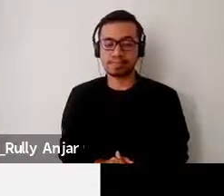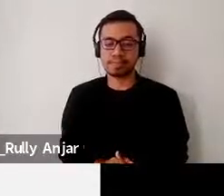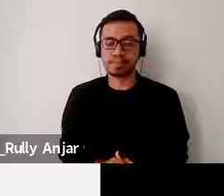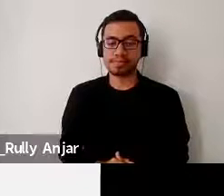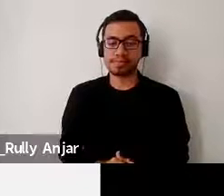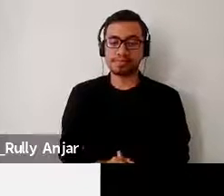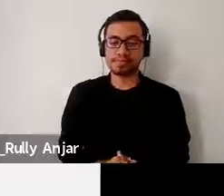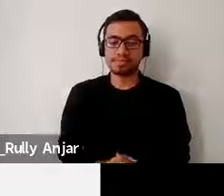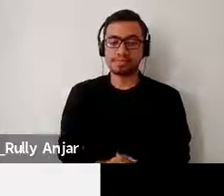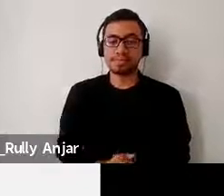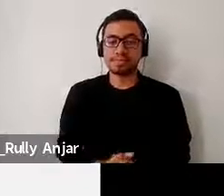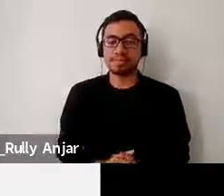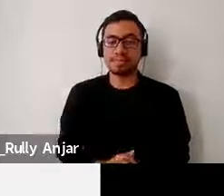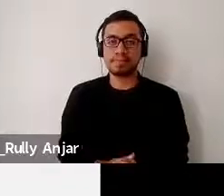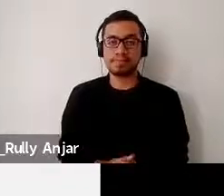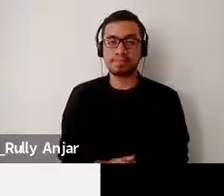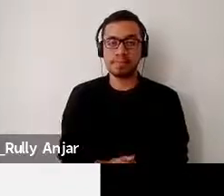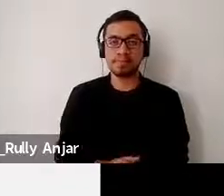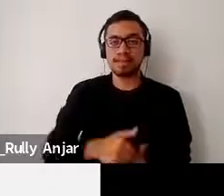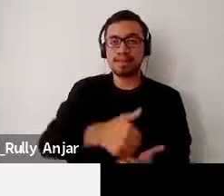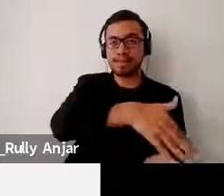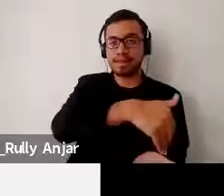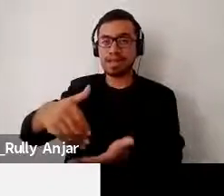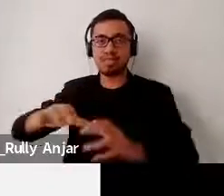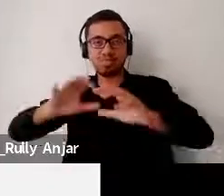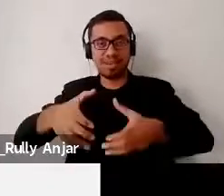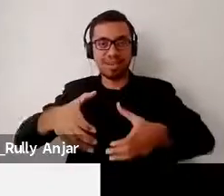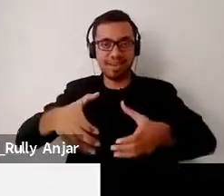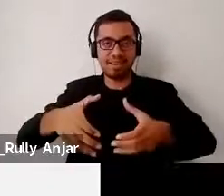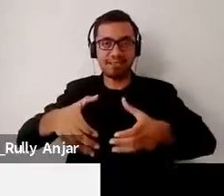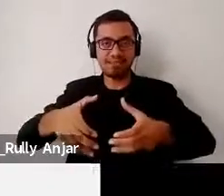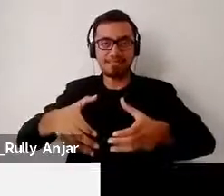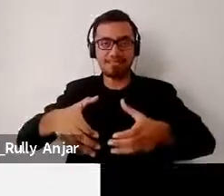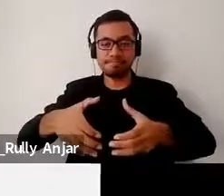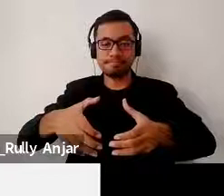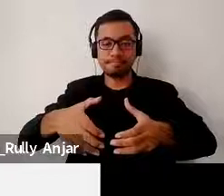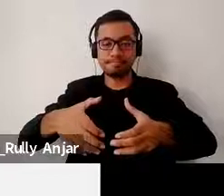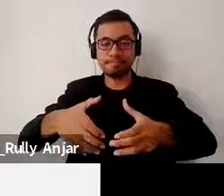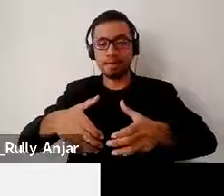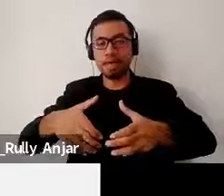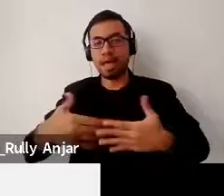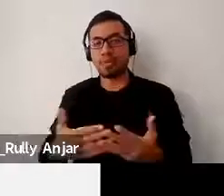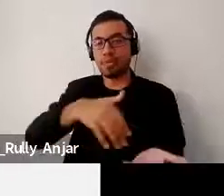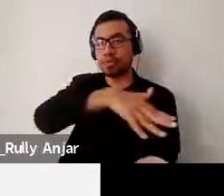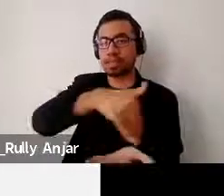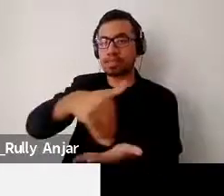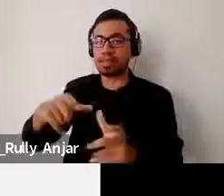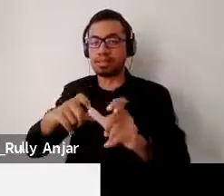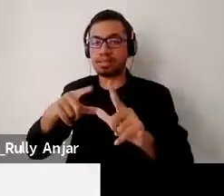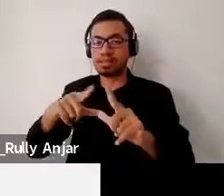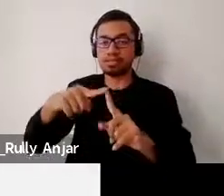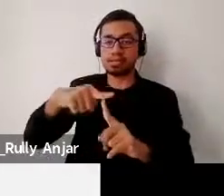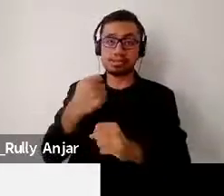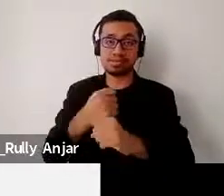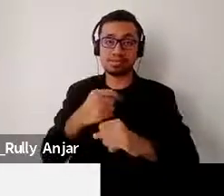data yang ada, baik secara global maupun yang ada di Satgas COVID, memang